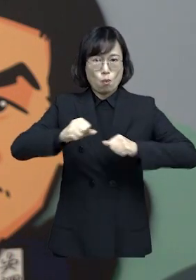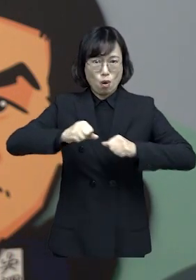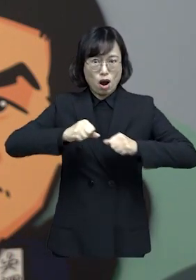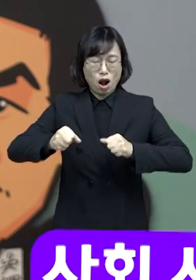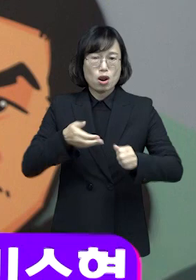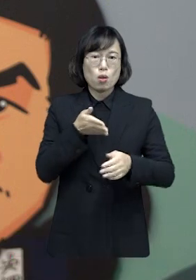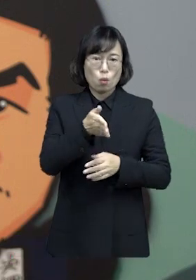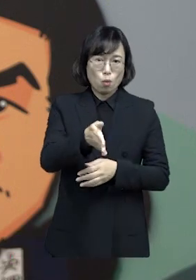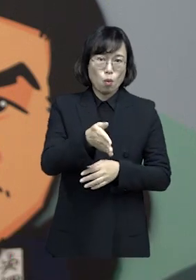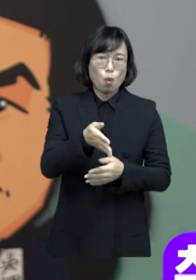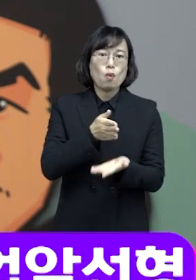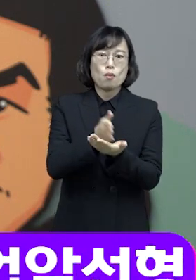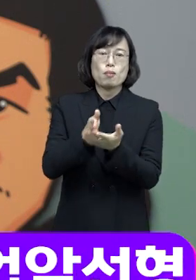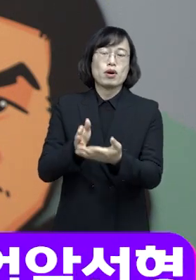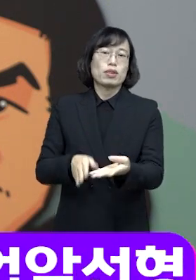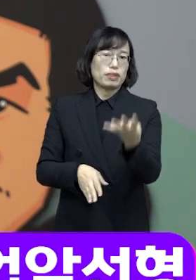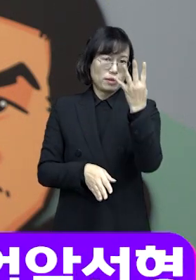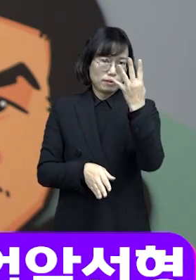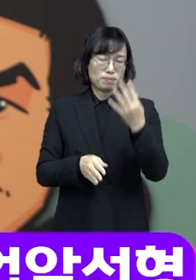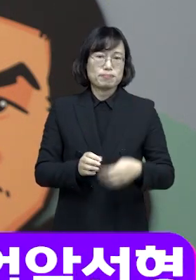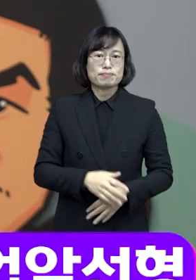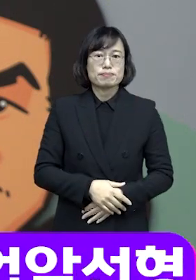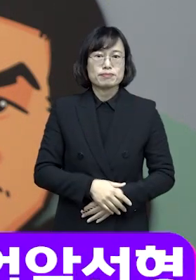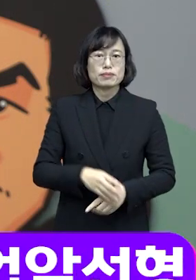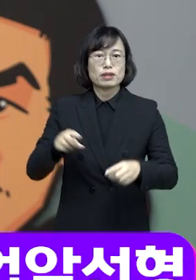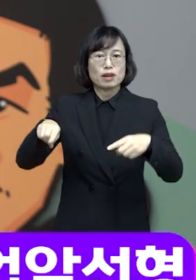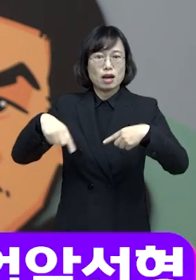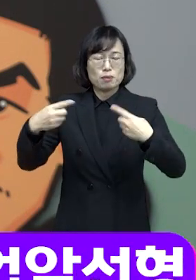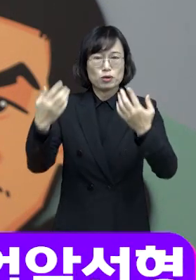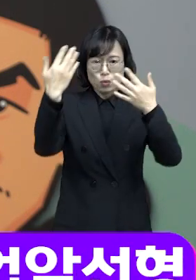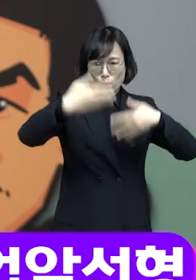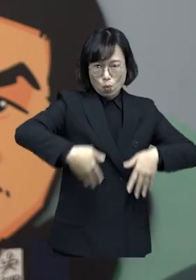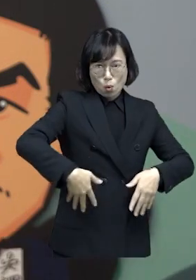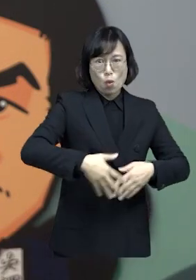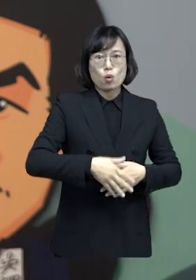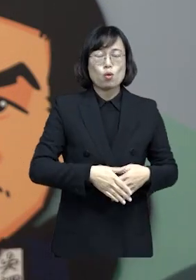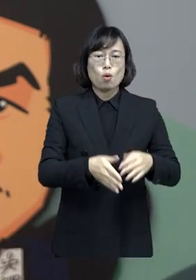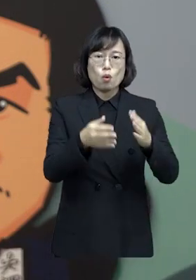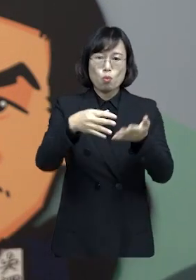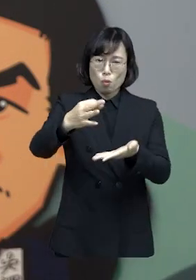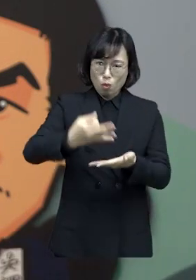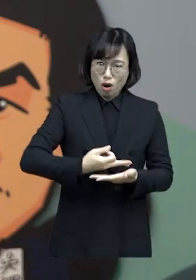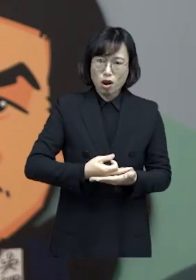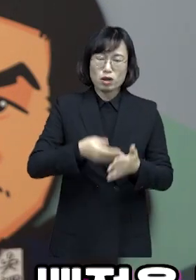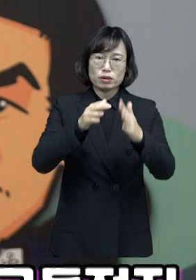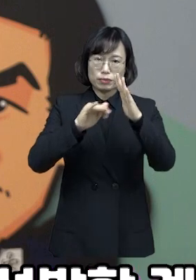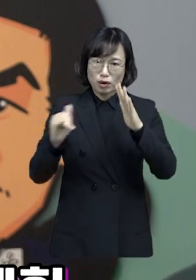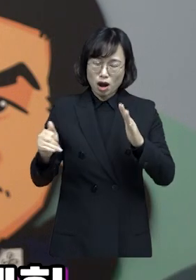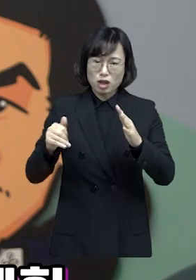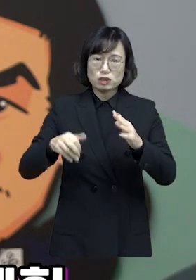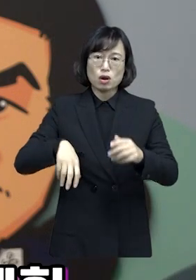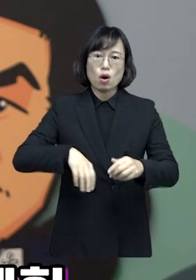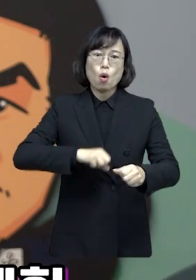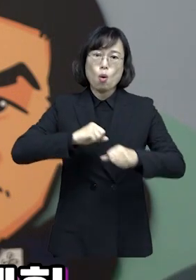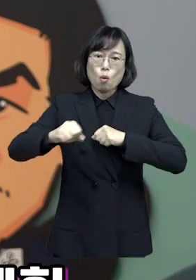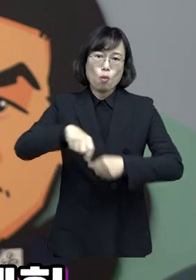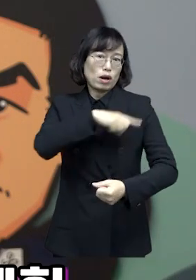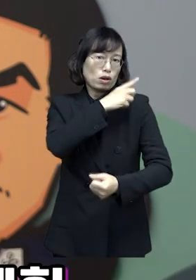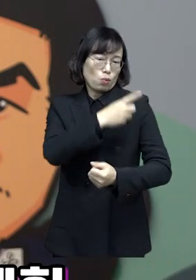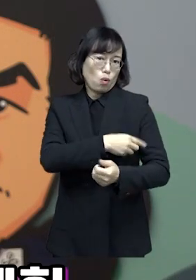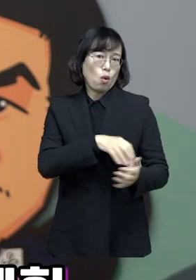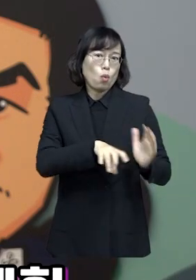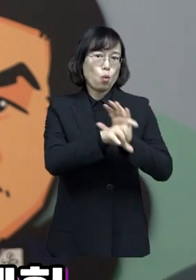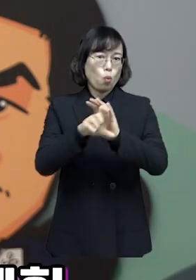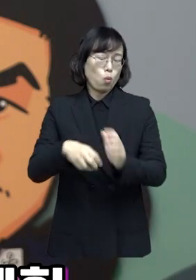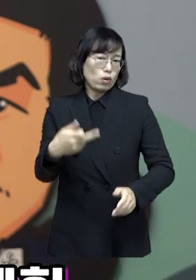시장형, 사회서비스형, 취업알선형 등이 있습니다. 사업 참여 대상자는 가구 소득과 세대 구성,